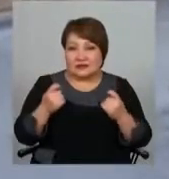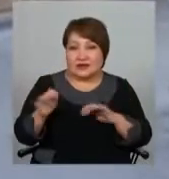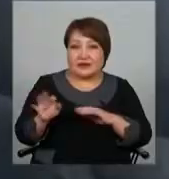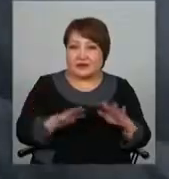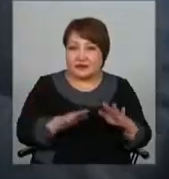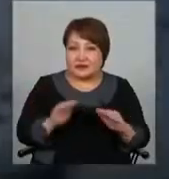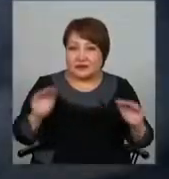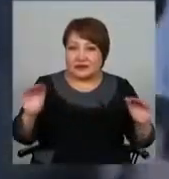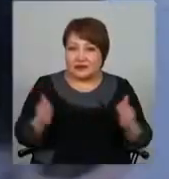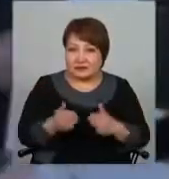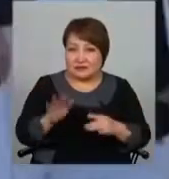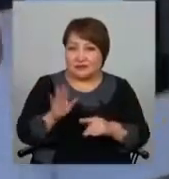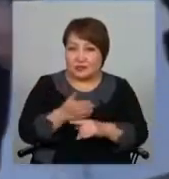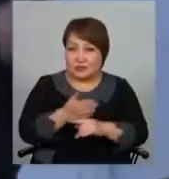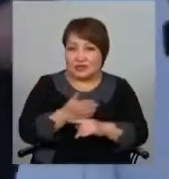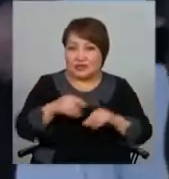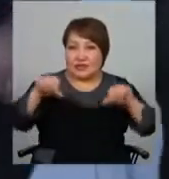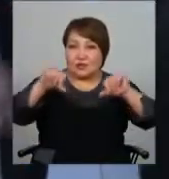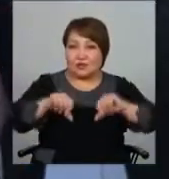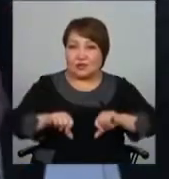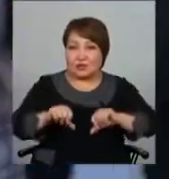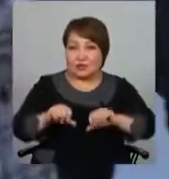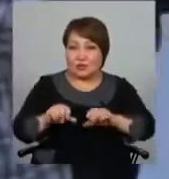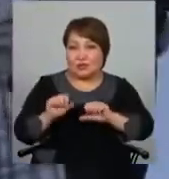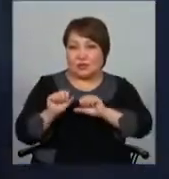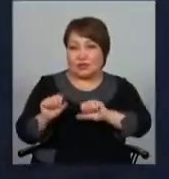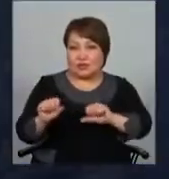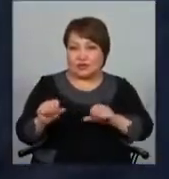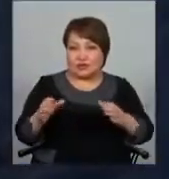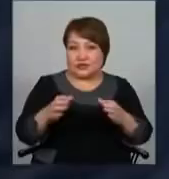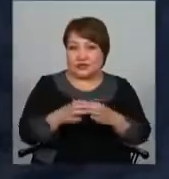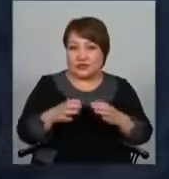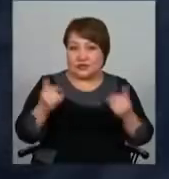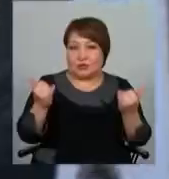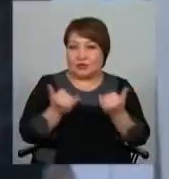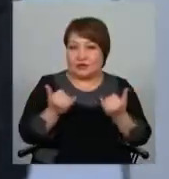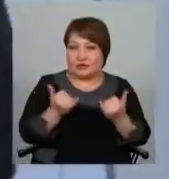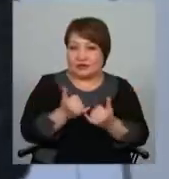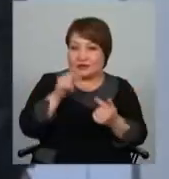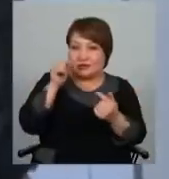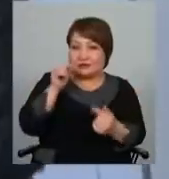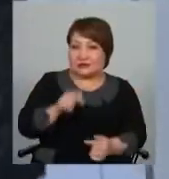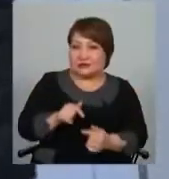Дегенмен қонақтардың құқық қорғаушыларға деген қасарысы ерекше болды.